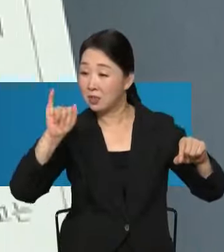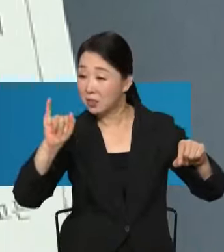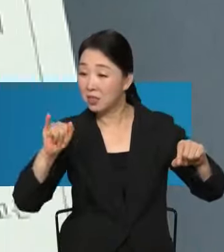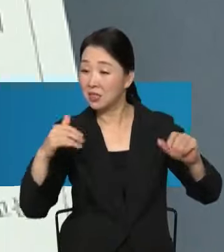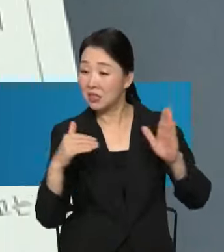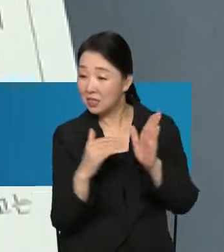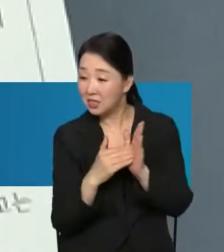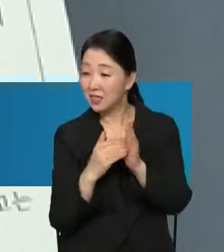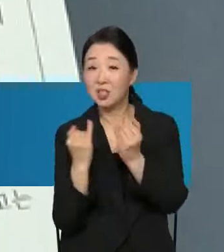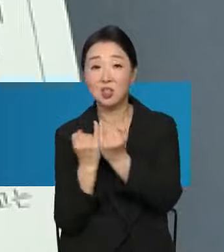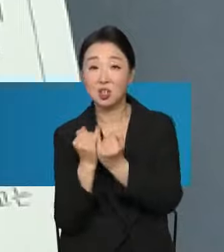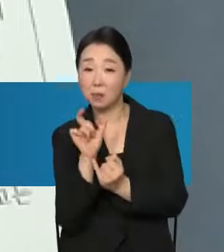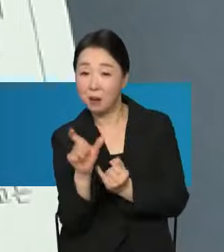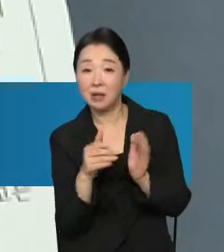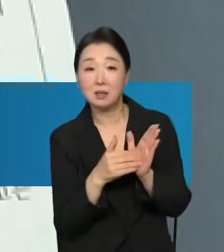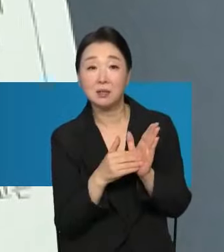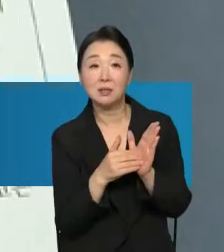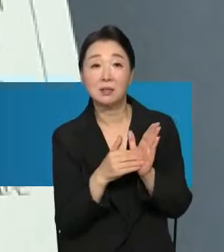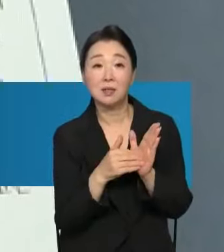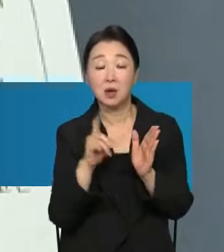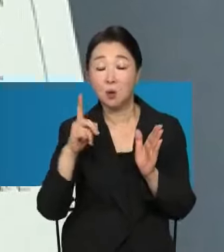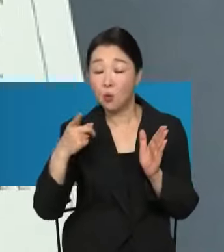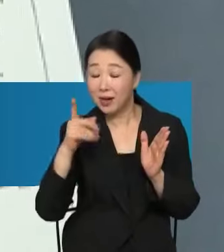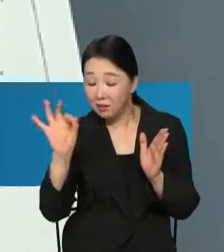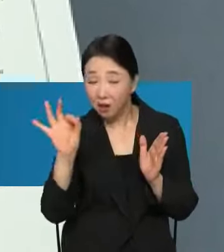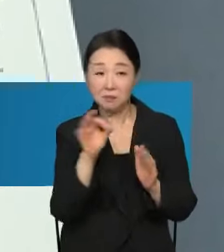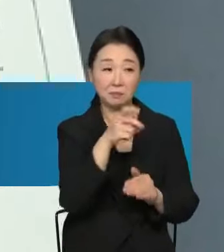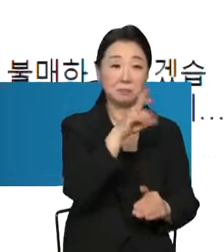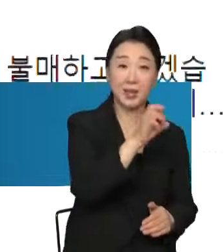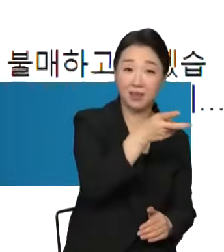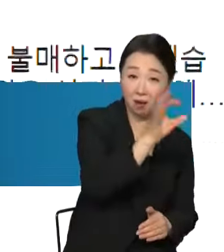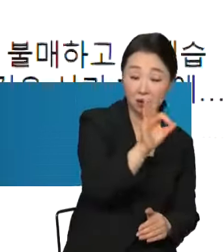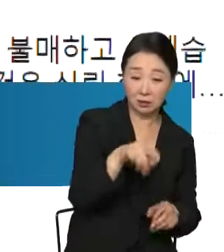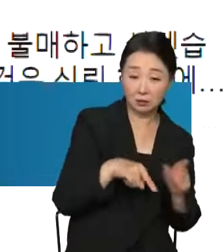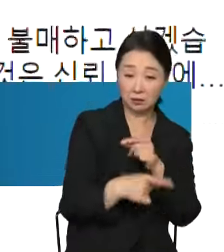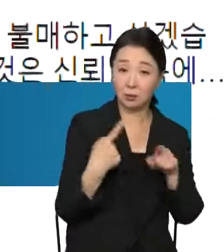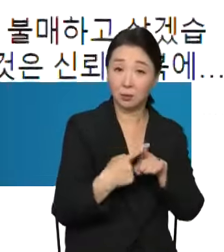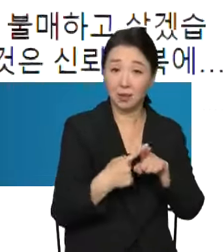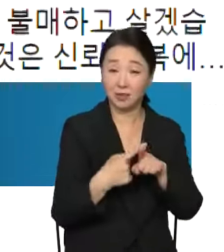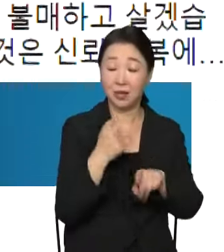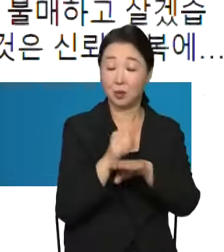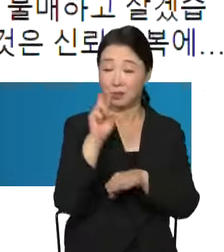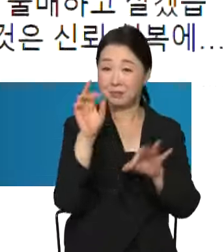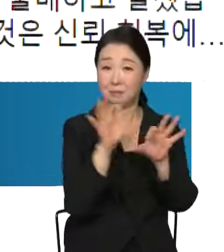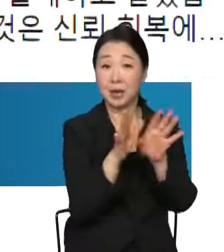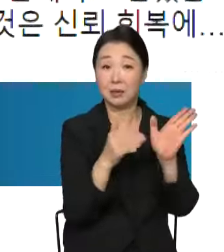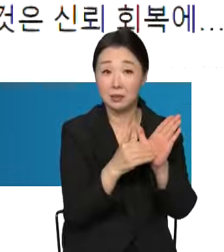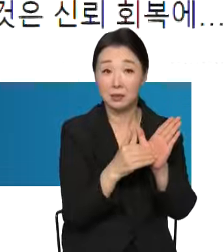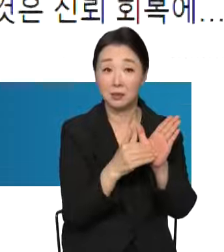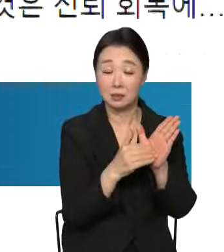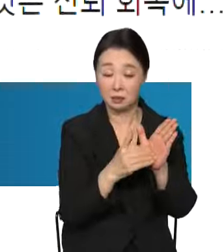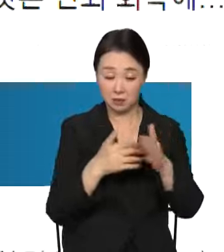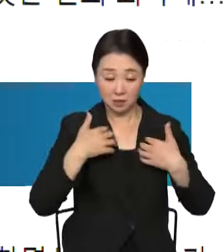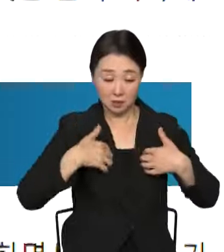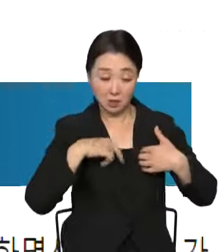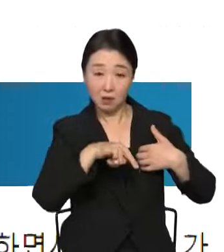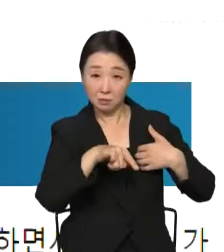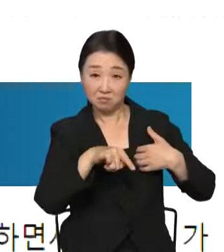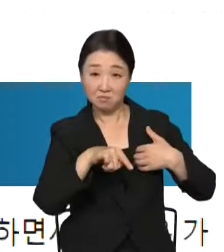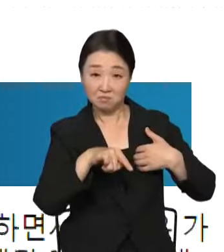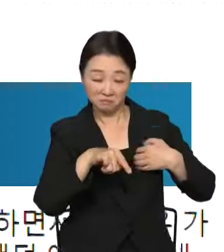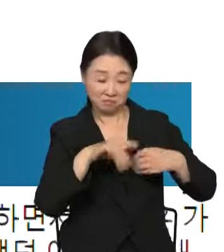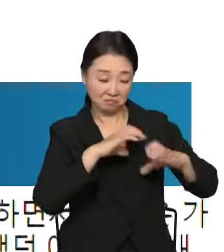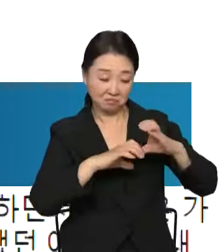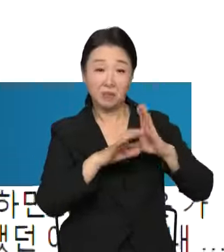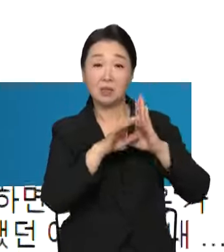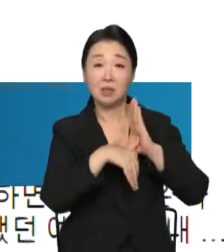여성 이렇게 쓰여 있는데요. 완경은 폐경과 같은 뜻으로 월경이 끝났다는 의미입니다. 그러자 보드게임 커뮤니티 등에선